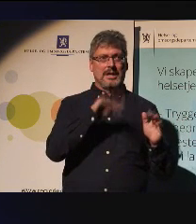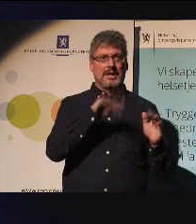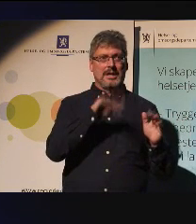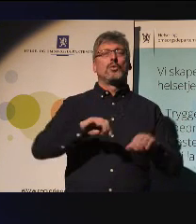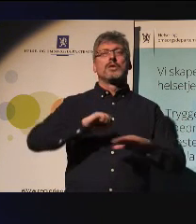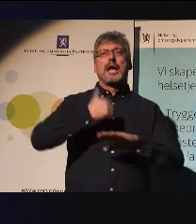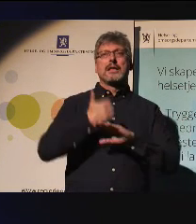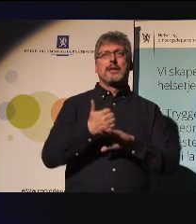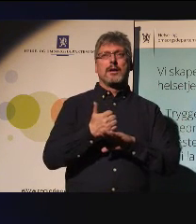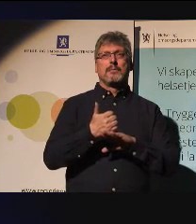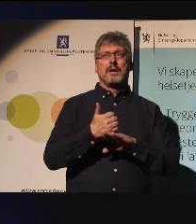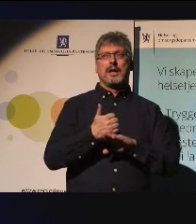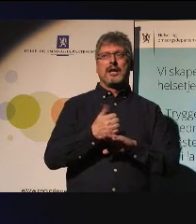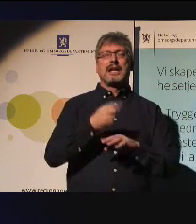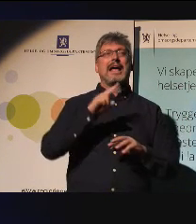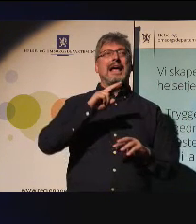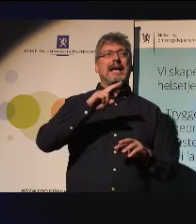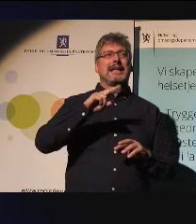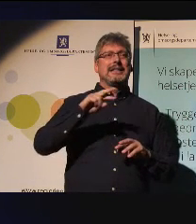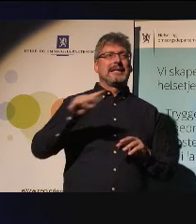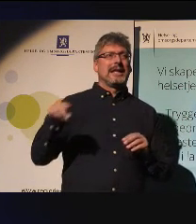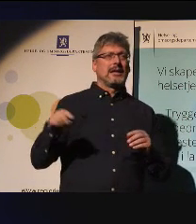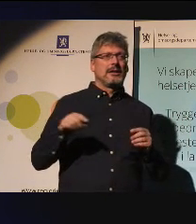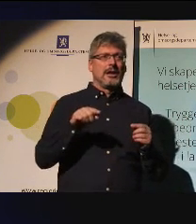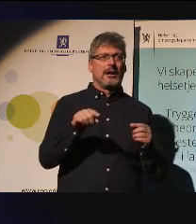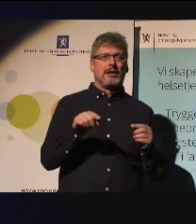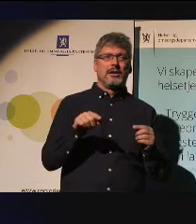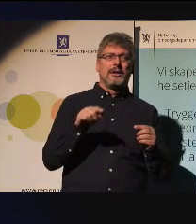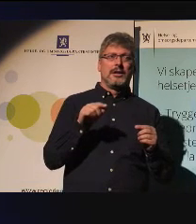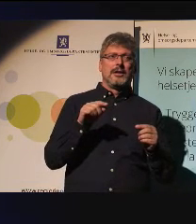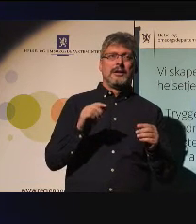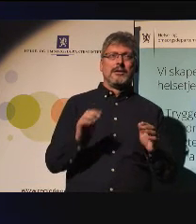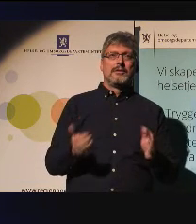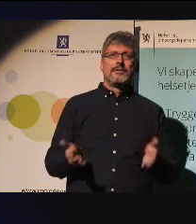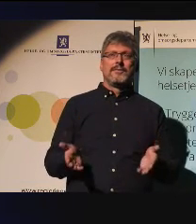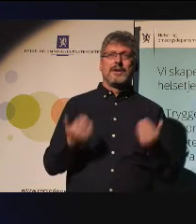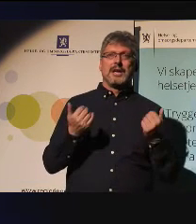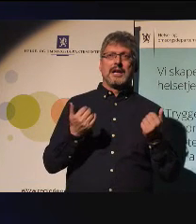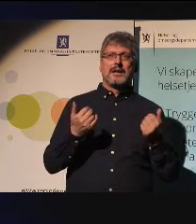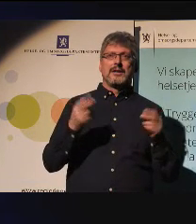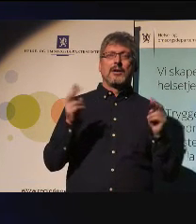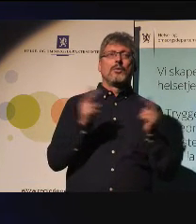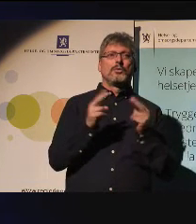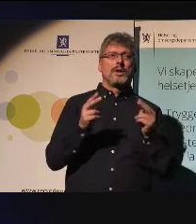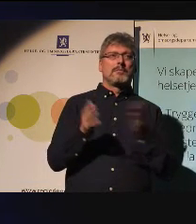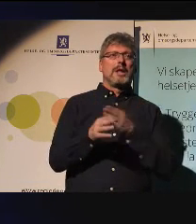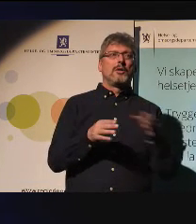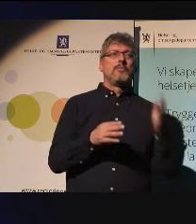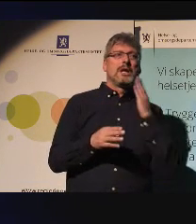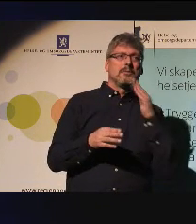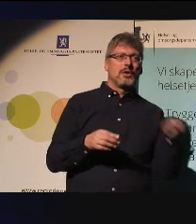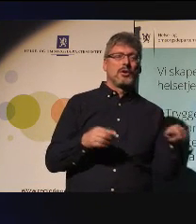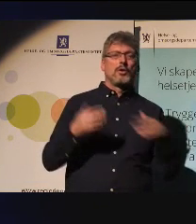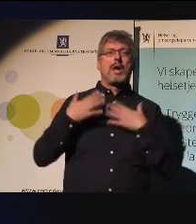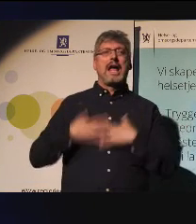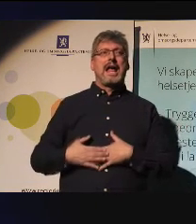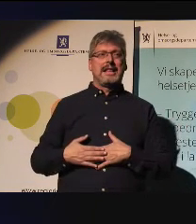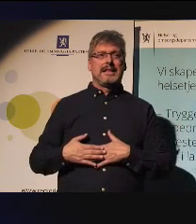etableres digital dialog, som også vil forenkle kontakten mellom innbyggerne og